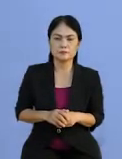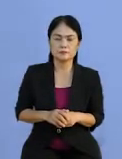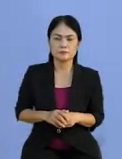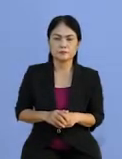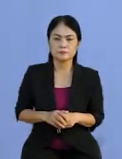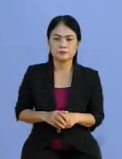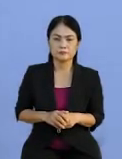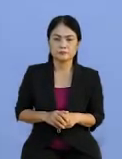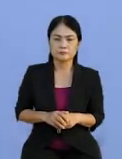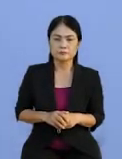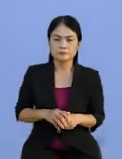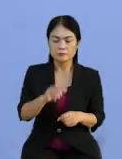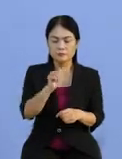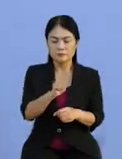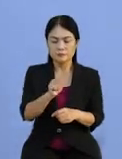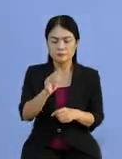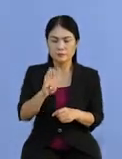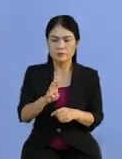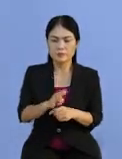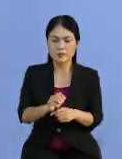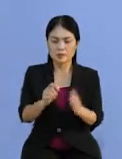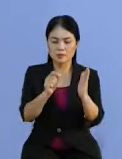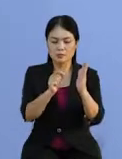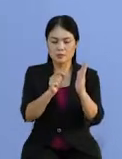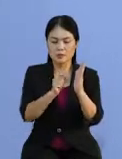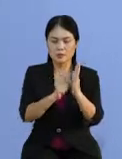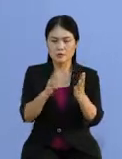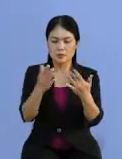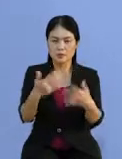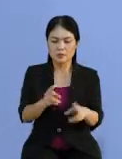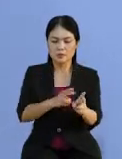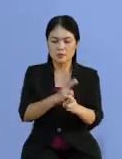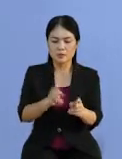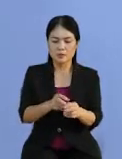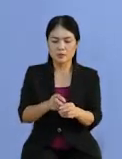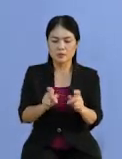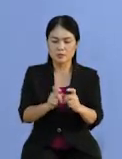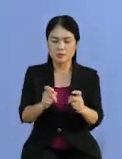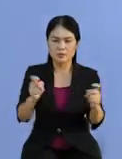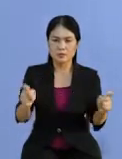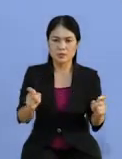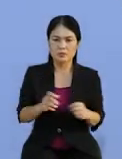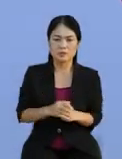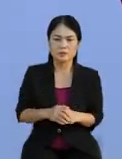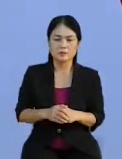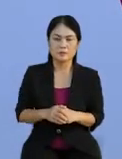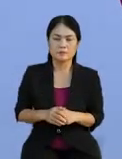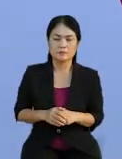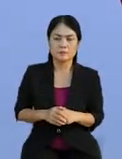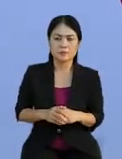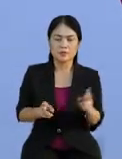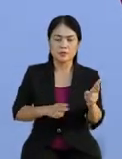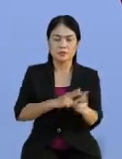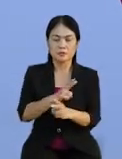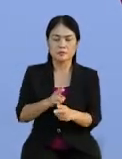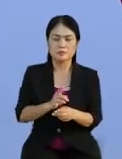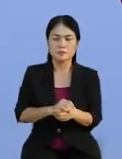dốt chấm nọt e nâng chấm nọt bí phơi chìm chật hái rẽ xa cầm liết rứa có hái rẽ